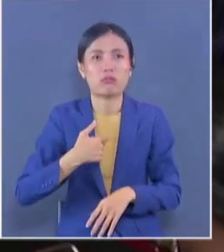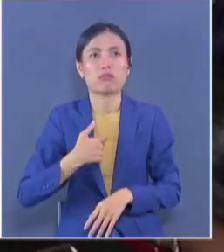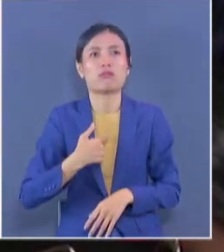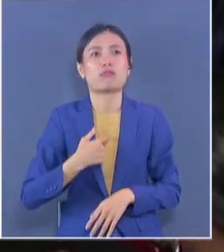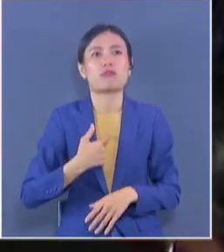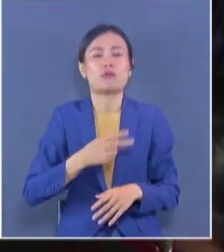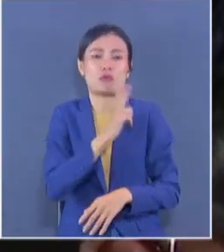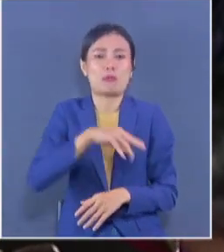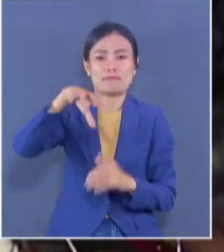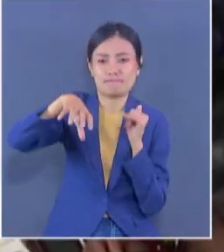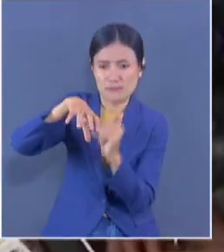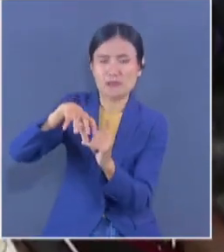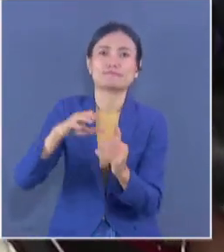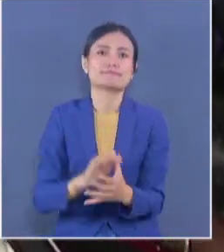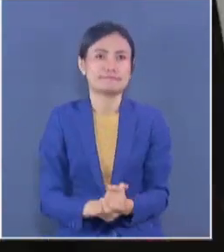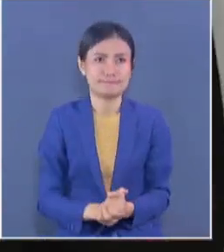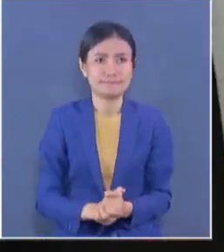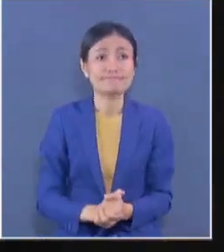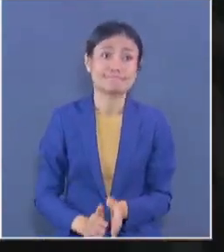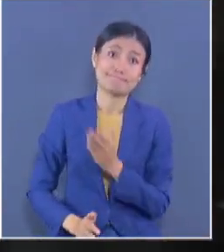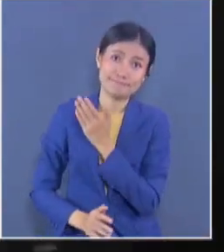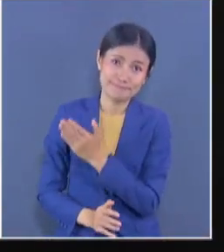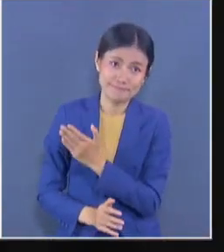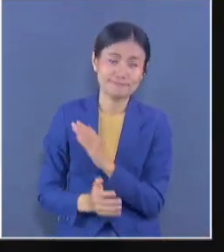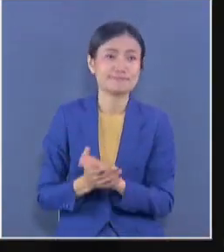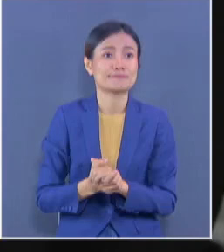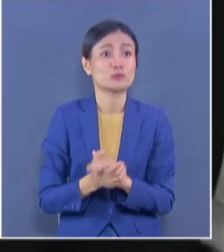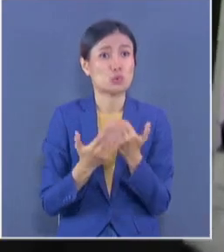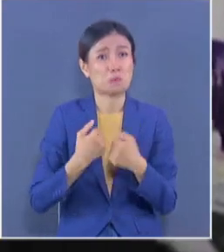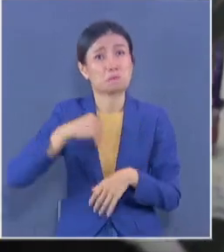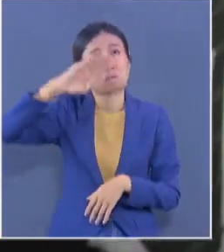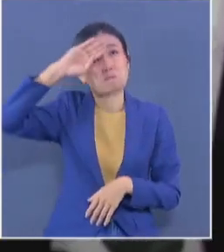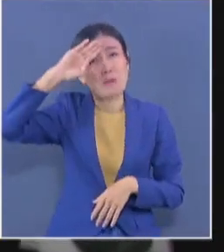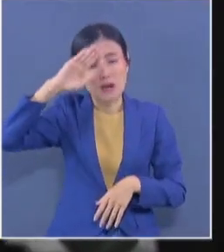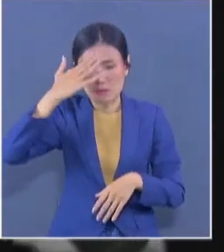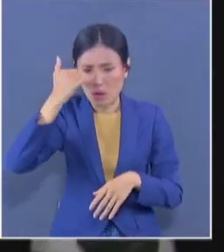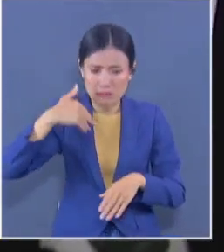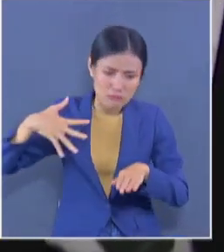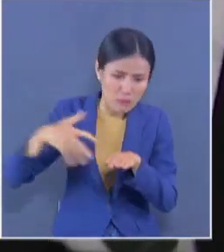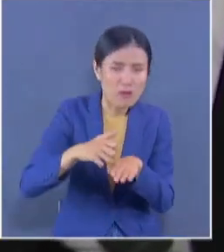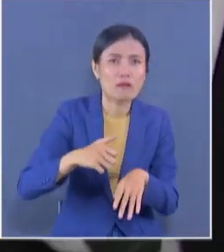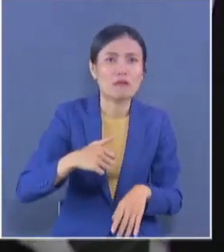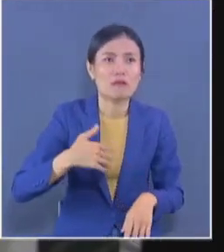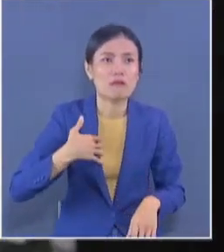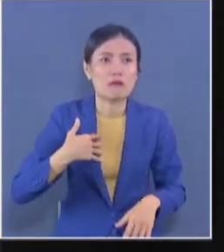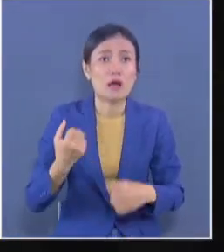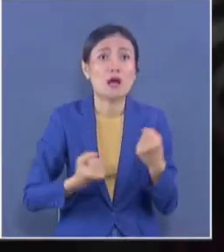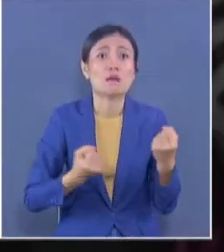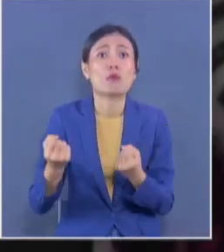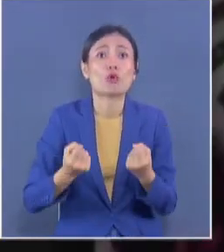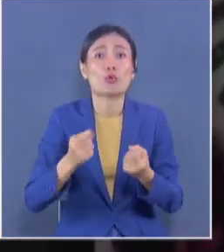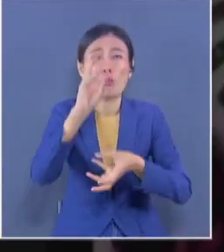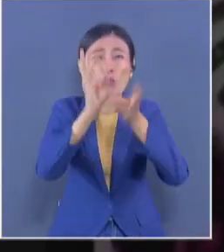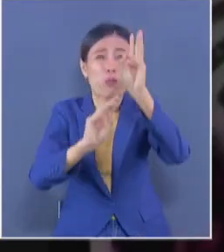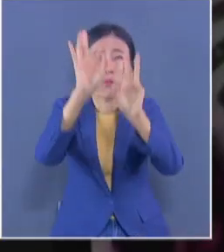วูดชื่อดังอย่างเจเรมี่เรนเนอร์เจ้าของบทบาทฮอคอายซูเปอร์ฮีโร่จากจักรวาลมาร์เวลที่ประสบอุบัติเหตุระหว่างขับรถไถหิ